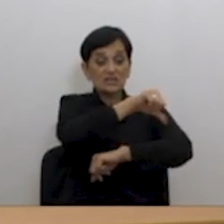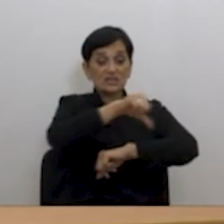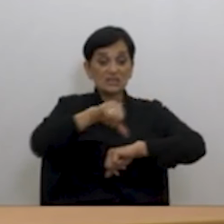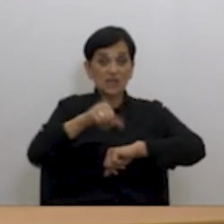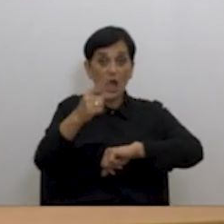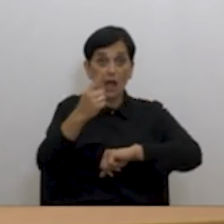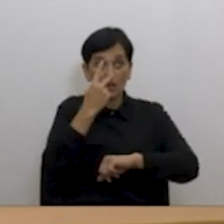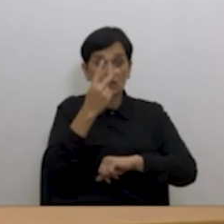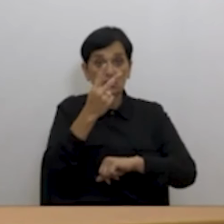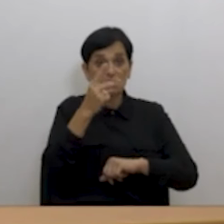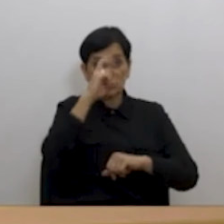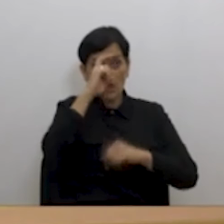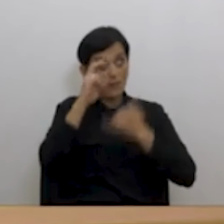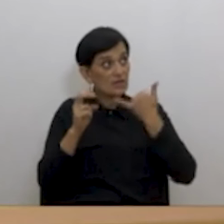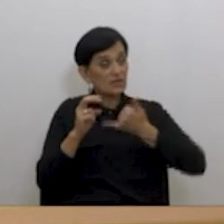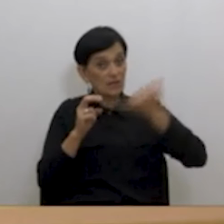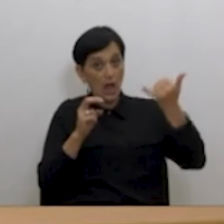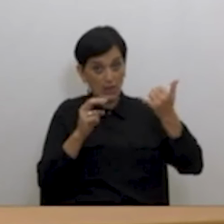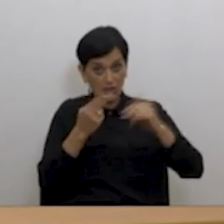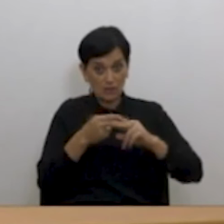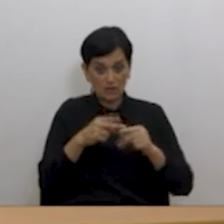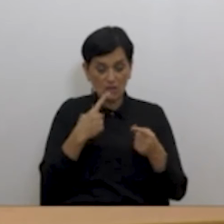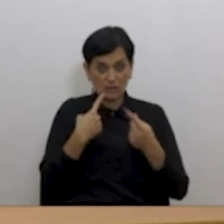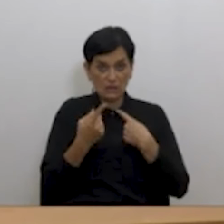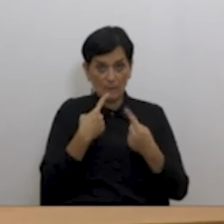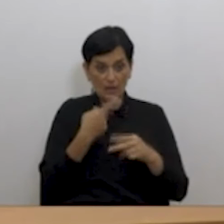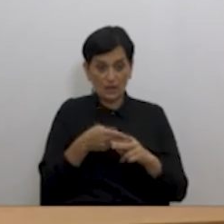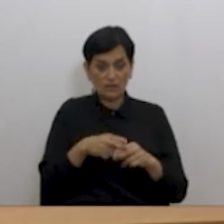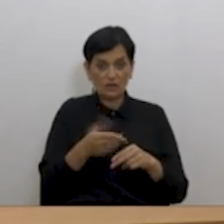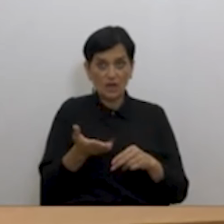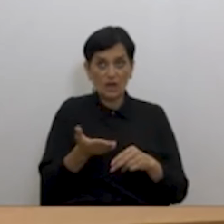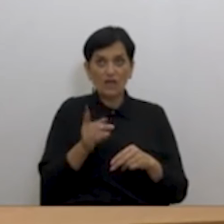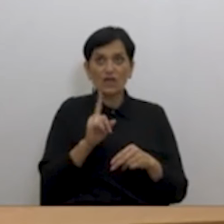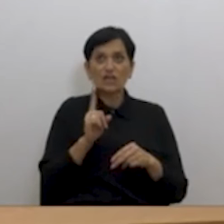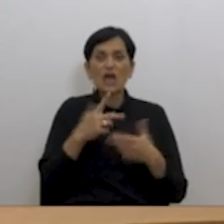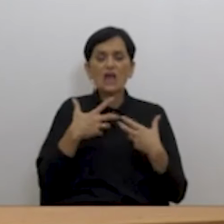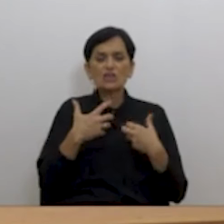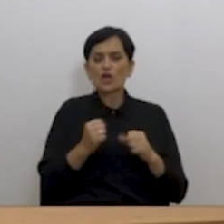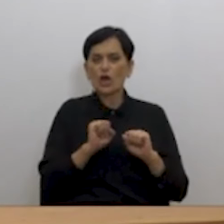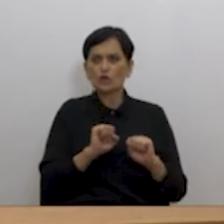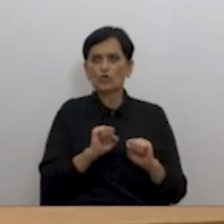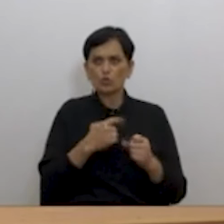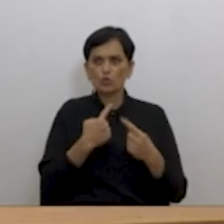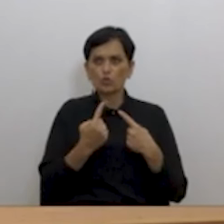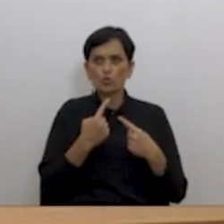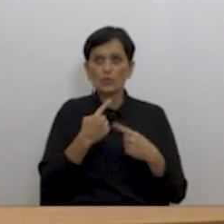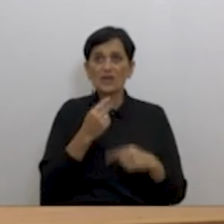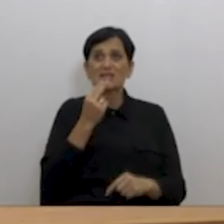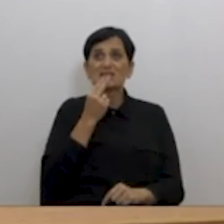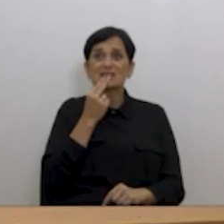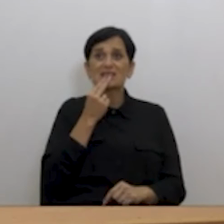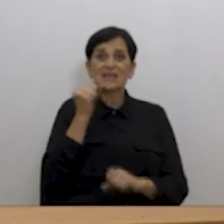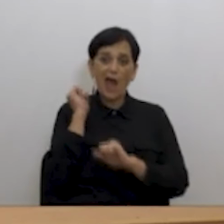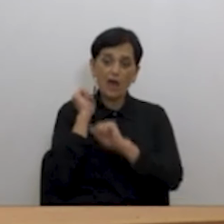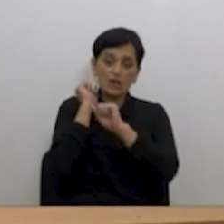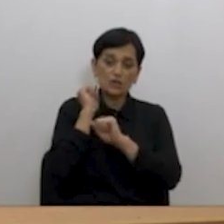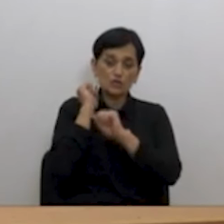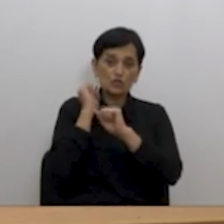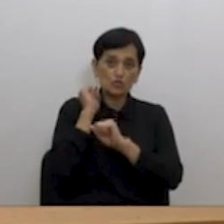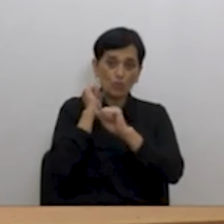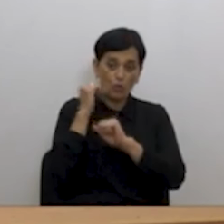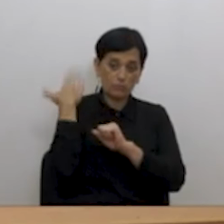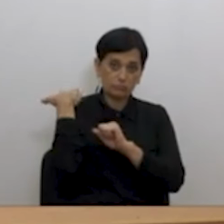რეკოს სახელმწიფოსთან ამაზეა ლაპარაკი ხალხო რა ჯანდაცვის უფლებაზე ვლაპარაკობ საჭმელი ზურგით მიაქვს ტომარა